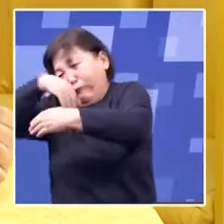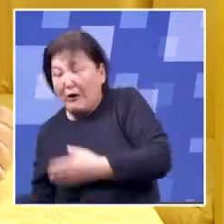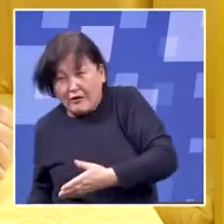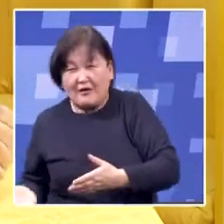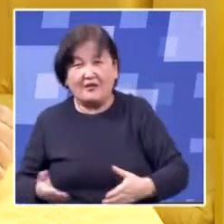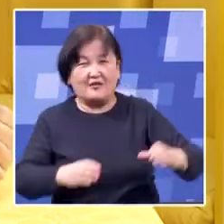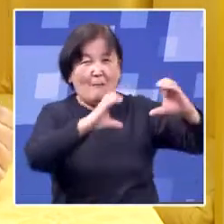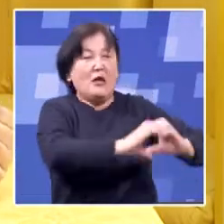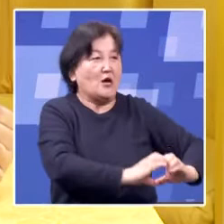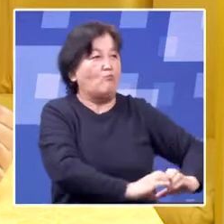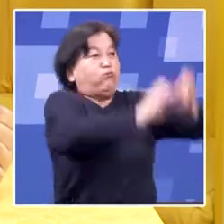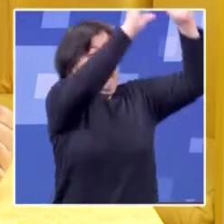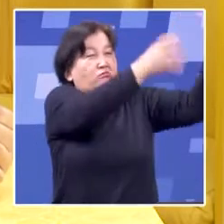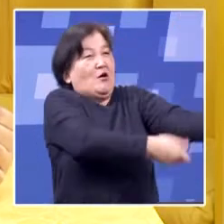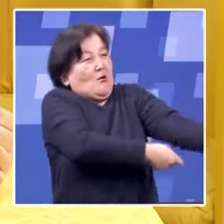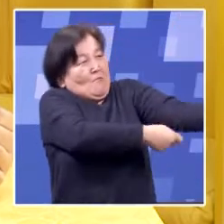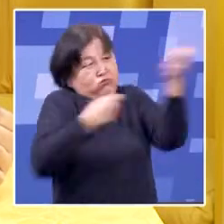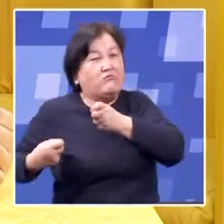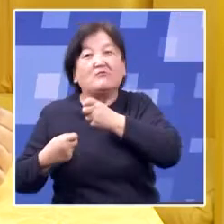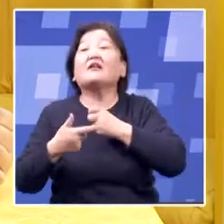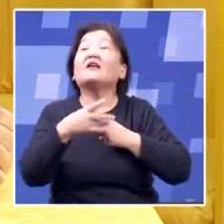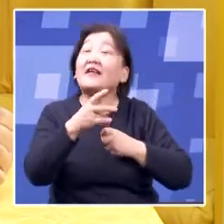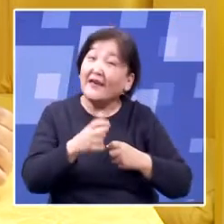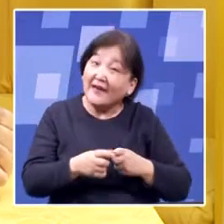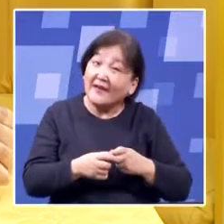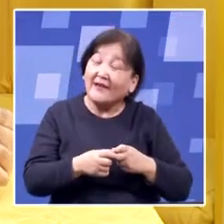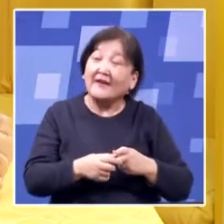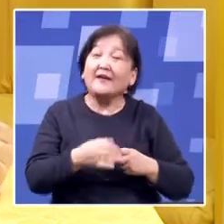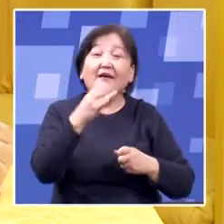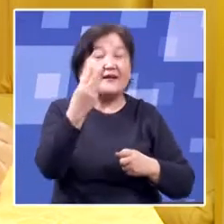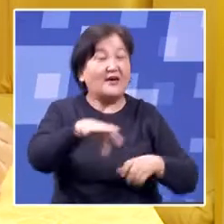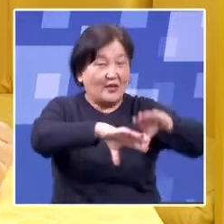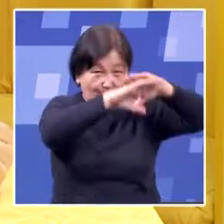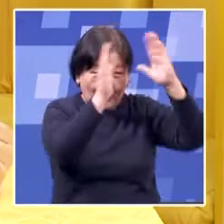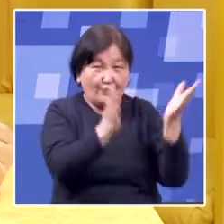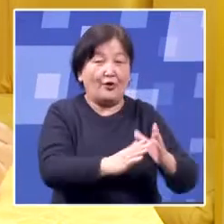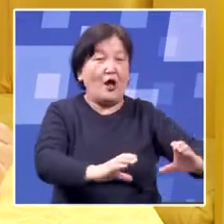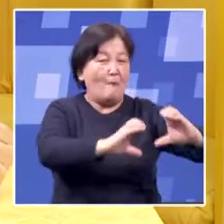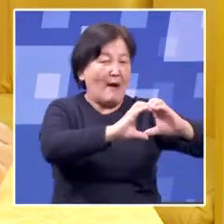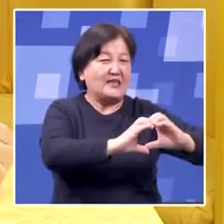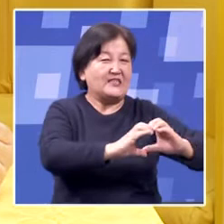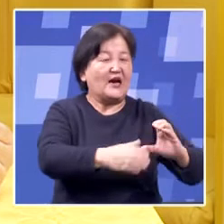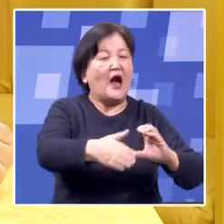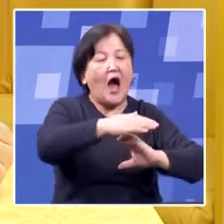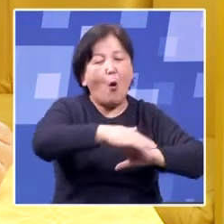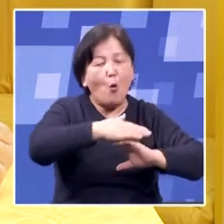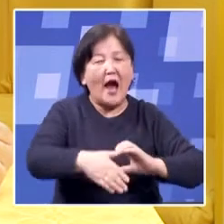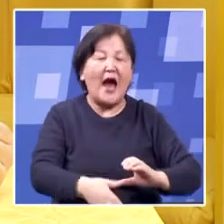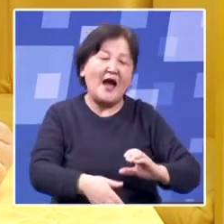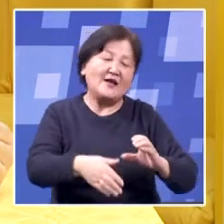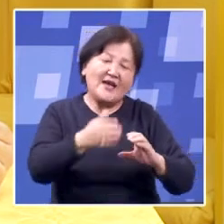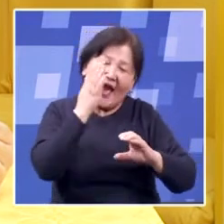бэ. Манжингаа татаж дийлжээ. Ингээд бүгдээрээ манжингаа